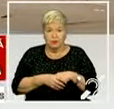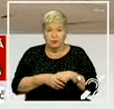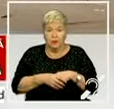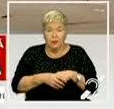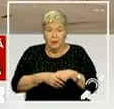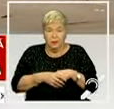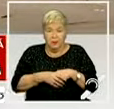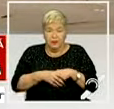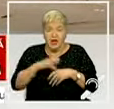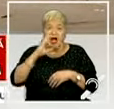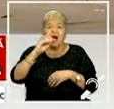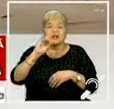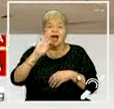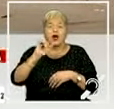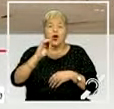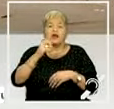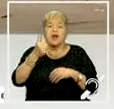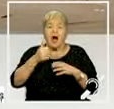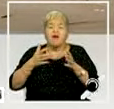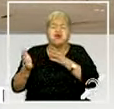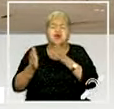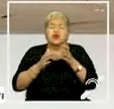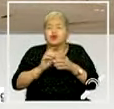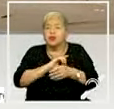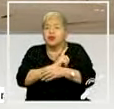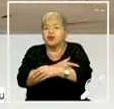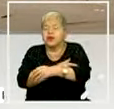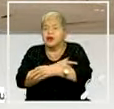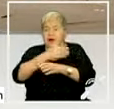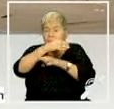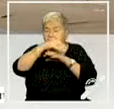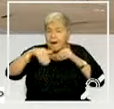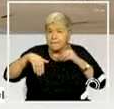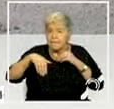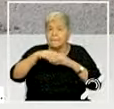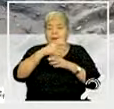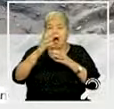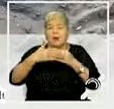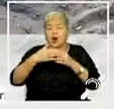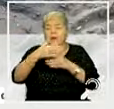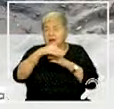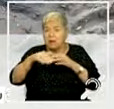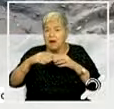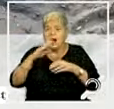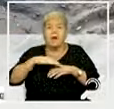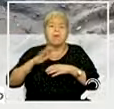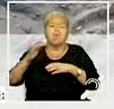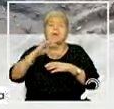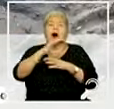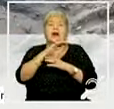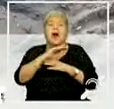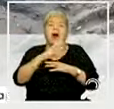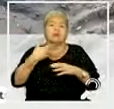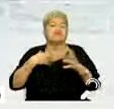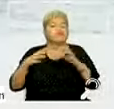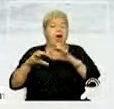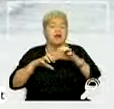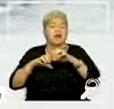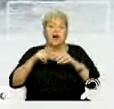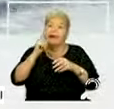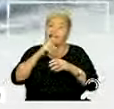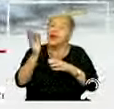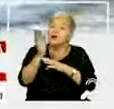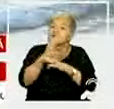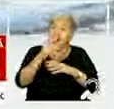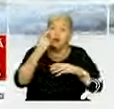Bun găsit! În Catalonia au fost câteva furtuni, iar în zona de coastă, marea a rămas agitată, de aceea era ridicat steagul galben pe plaja din Capellans